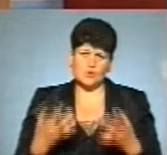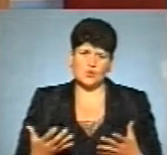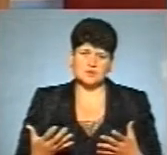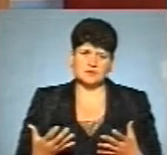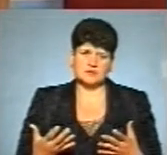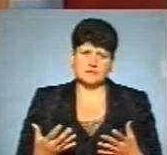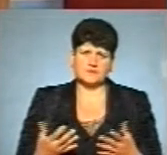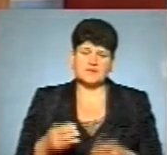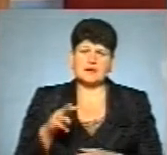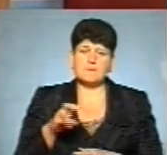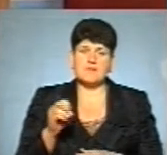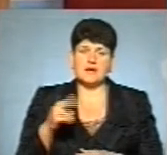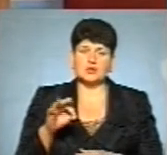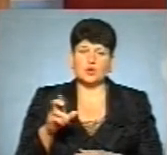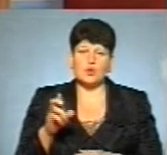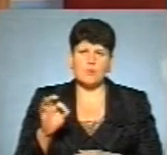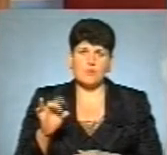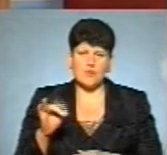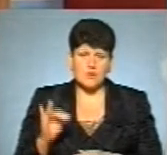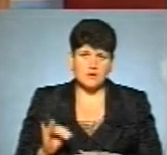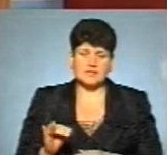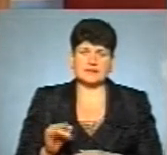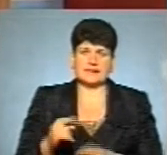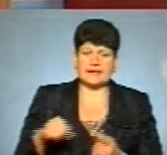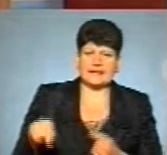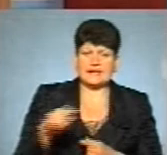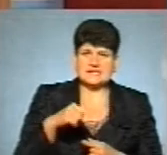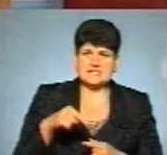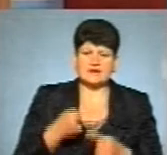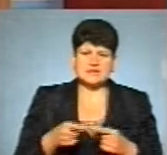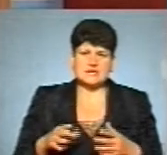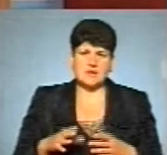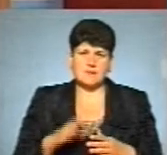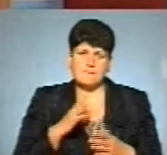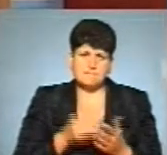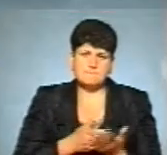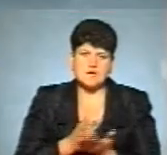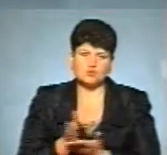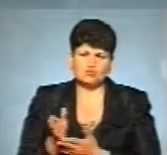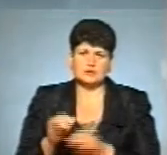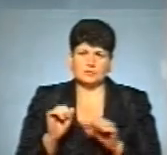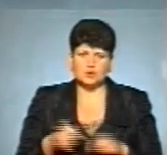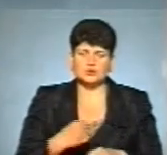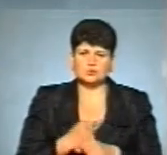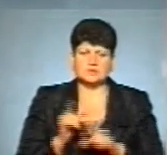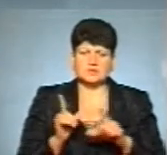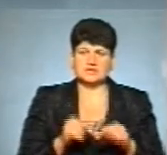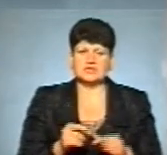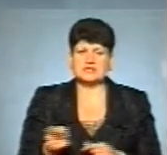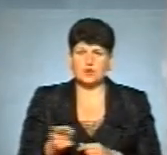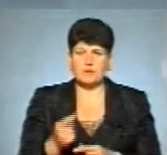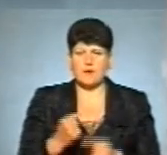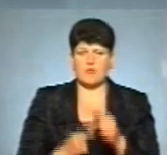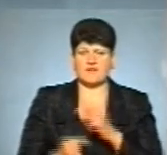медобори, це вже природні пам'ятки, це вже кільцеві різні маршрути, які можна зробити навіть в межах, виїжджаючи з Тернополя і повертаючись знову